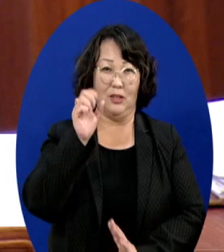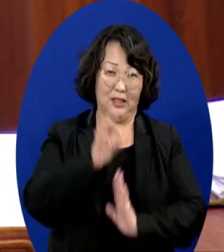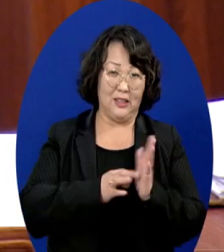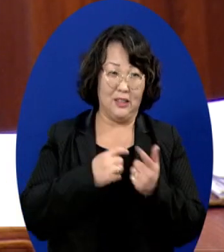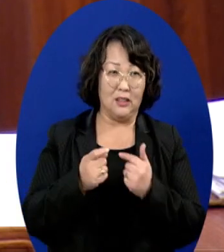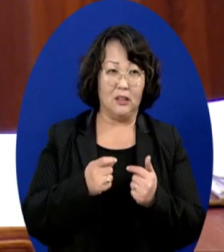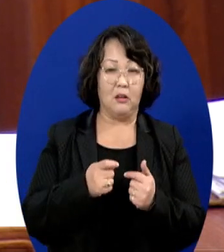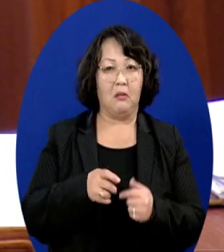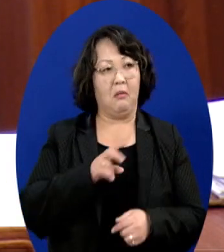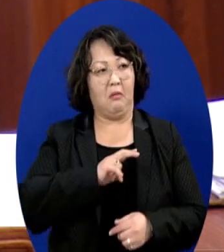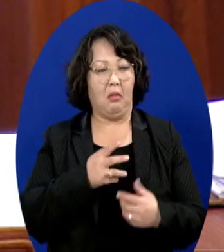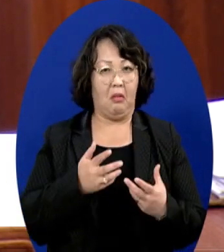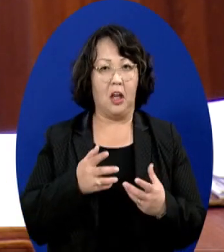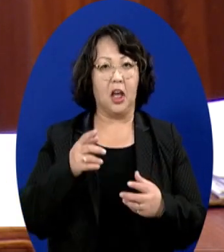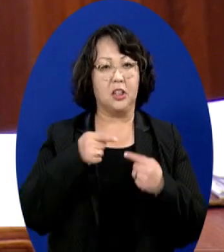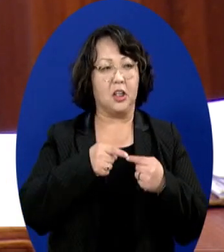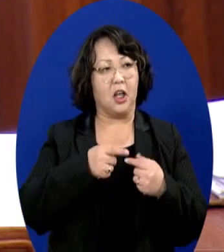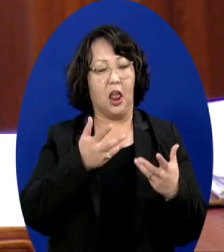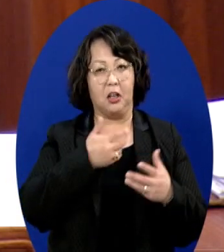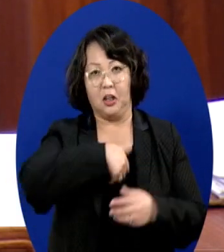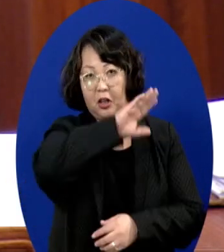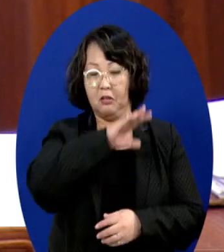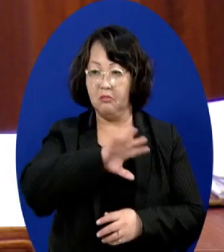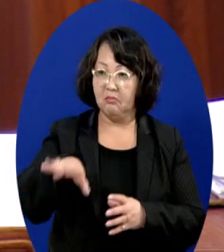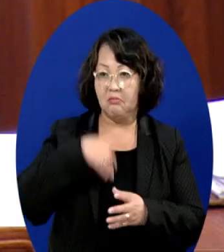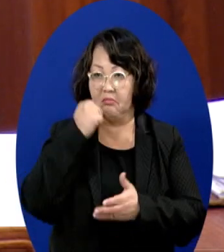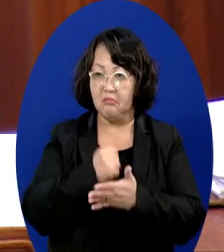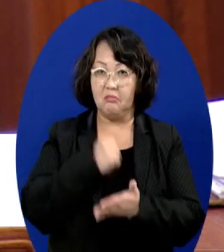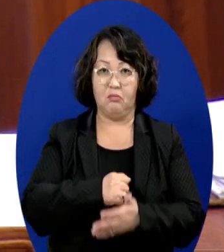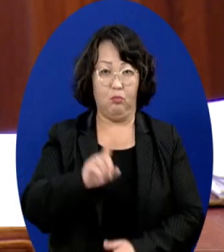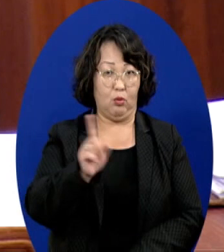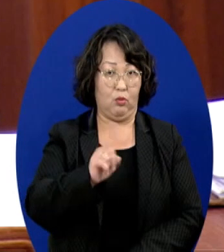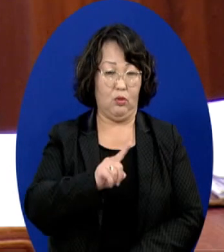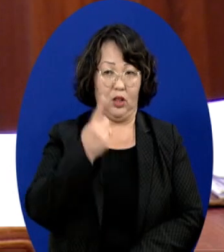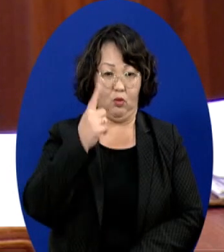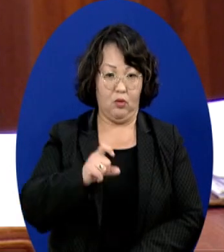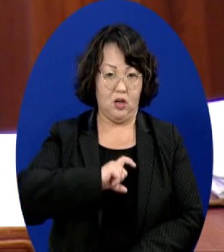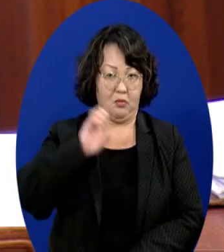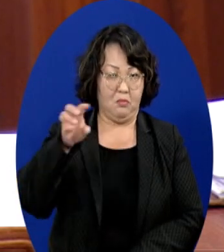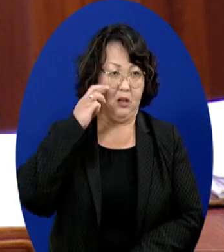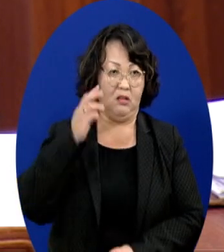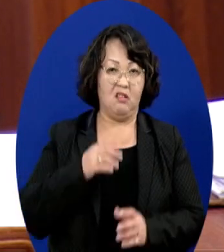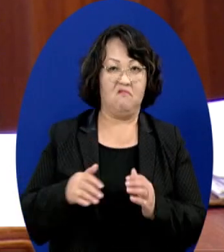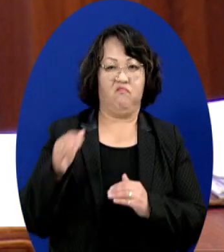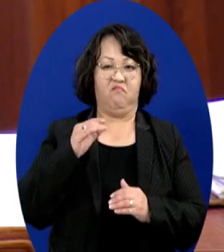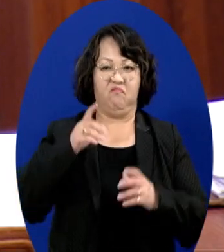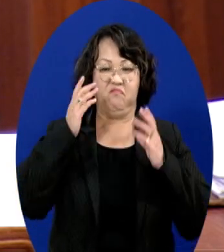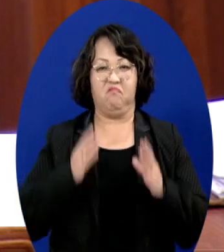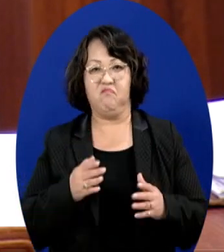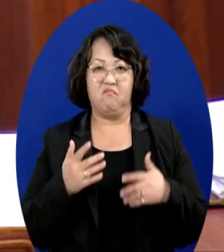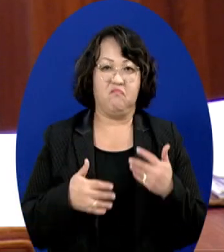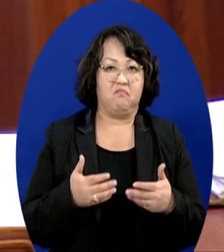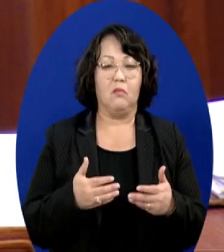байгаа нөхрийг хөөж гарах чад батлаад яж болохгүй шүү дээ. Нэг хүний одоо эрх мэдлээ хэтрүүлснээс болж тухайн одоо юу гэдгийг